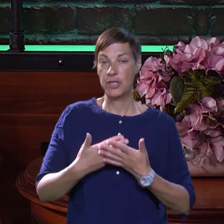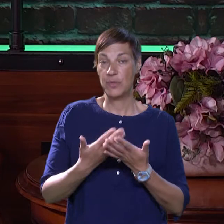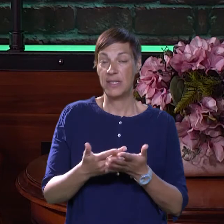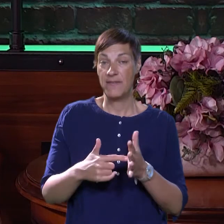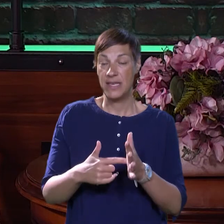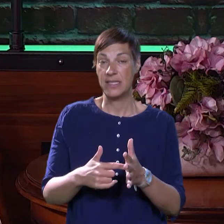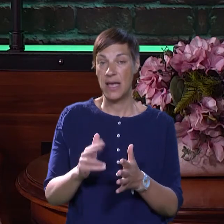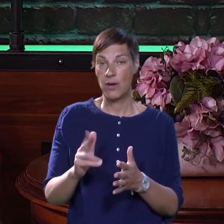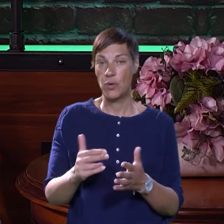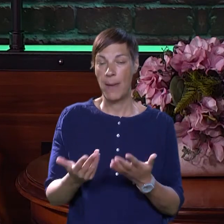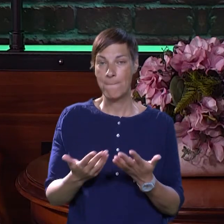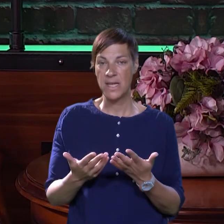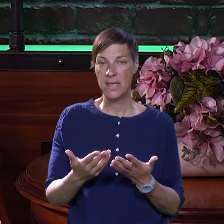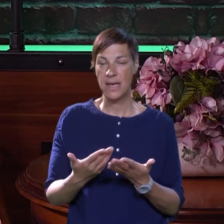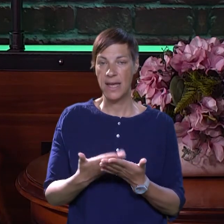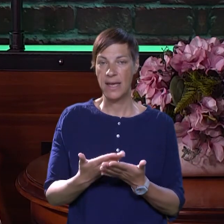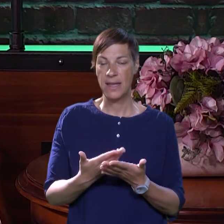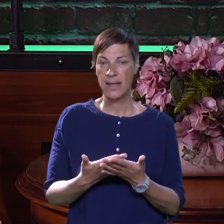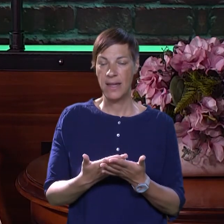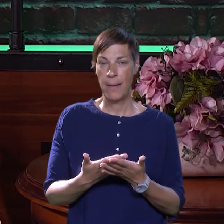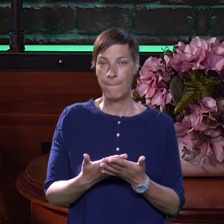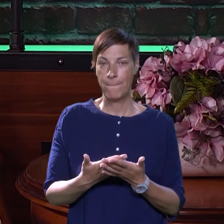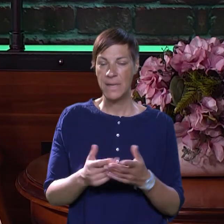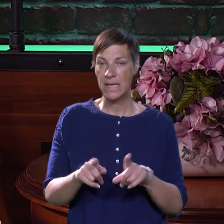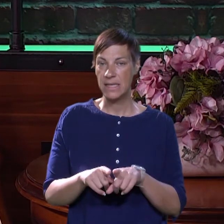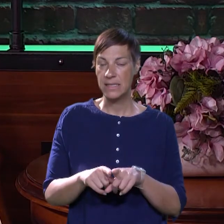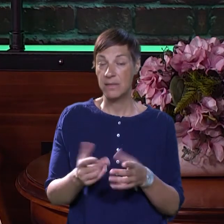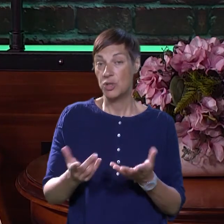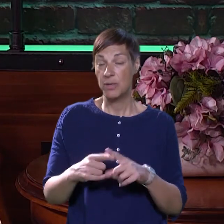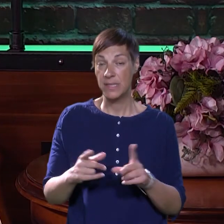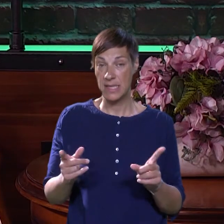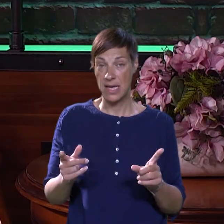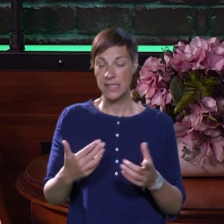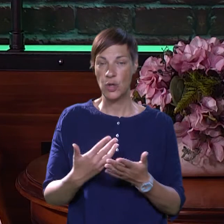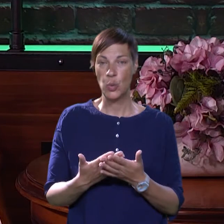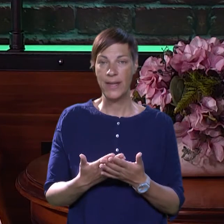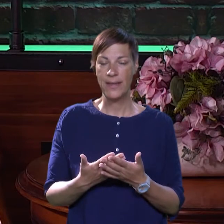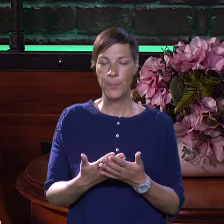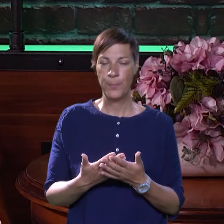vi ističete, ako imate neke temeljne uvjete iste, po čemu se razlikujete.